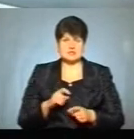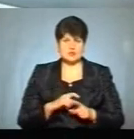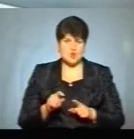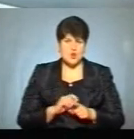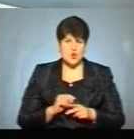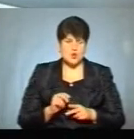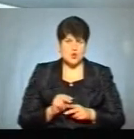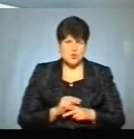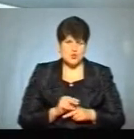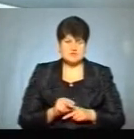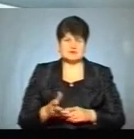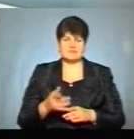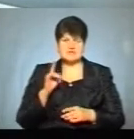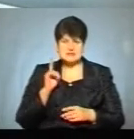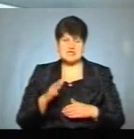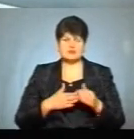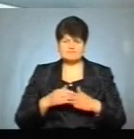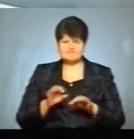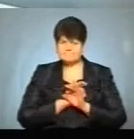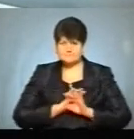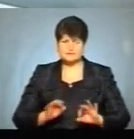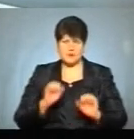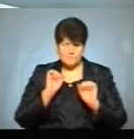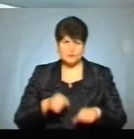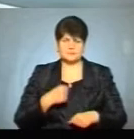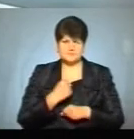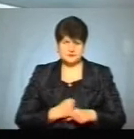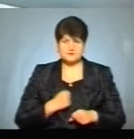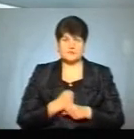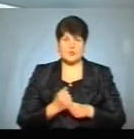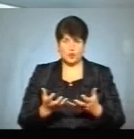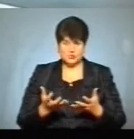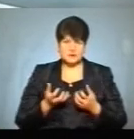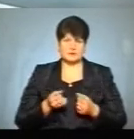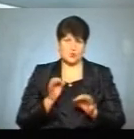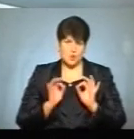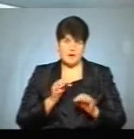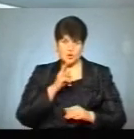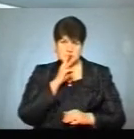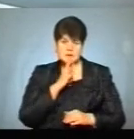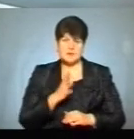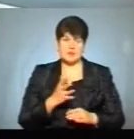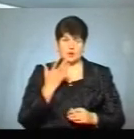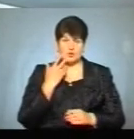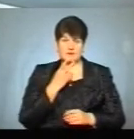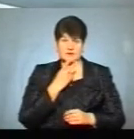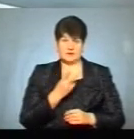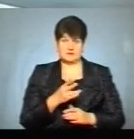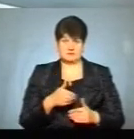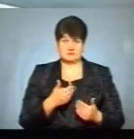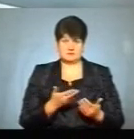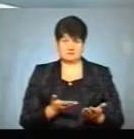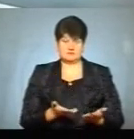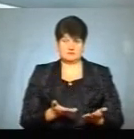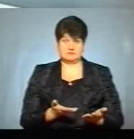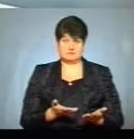який знає, що він кваліфікований, що він достойно може працювати, отримувати нормальну заробітну плату. І коли він дивиться на такі пропозиції, ну,